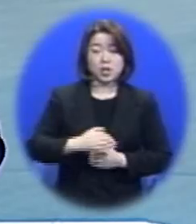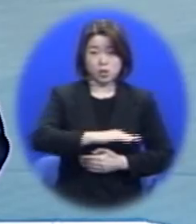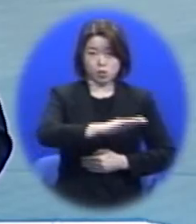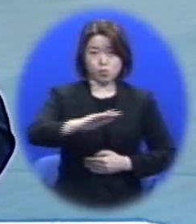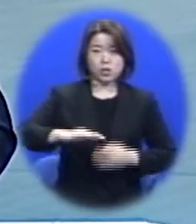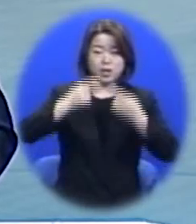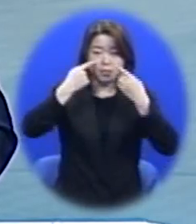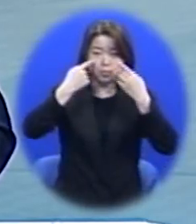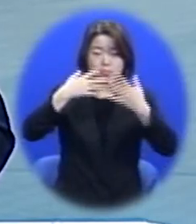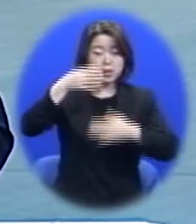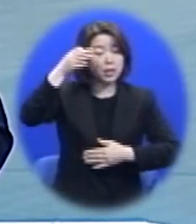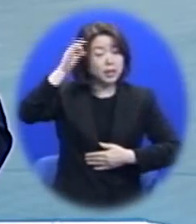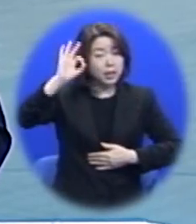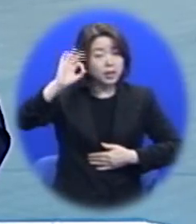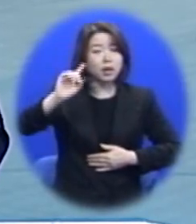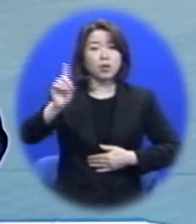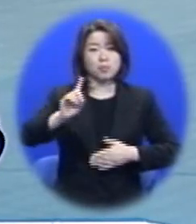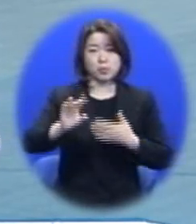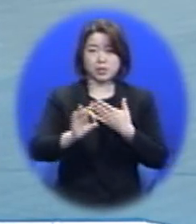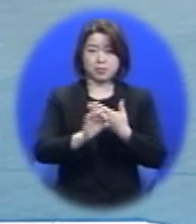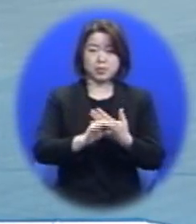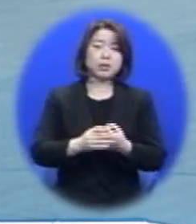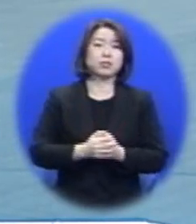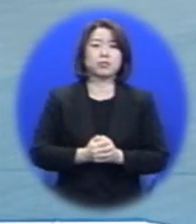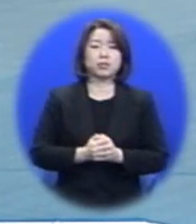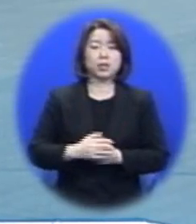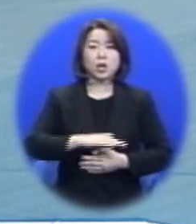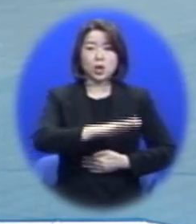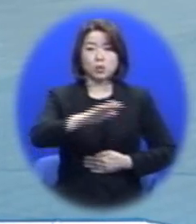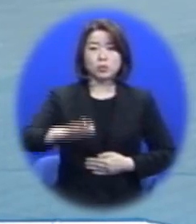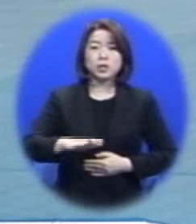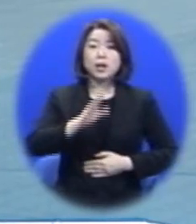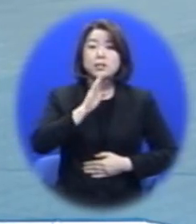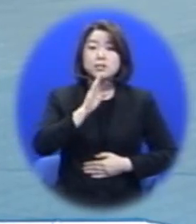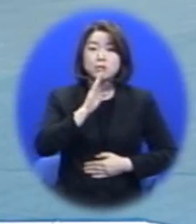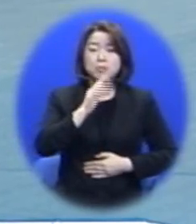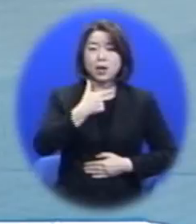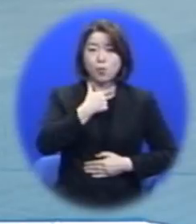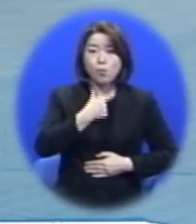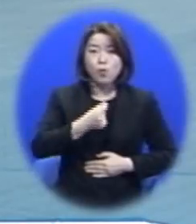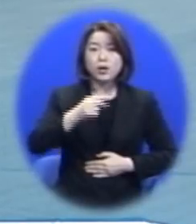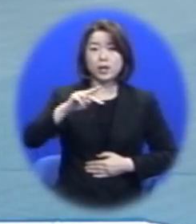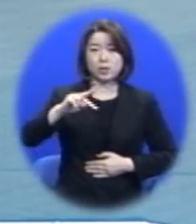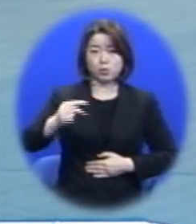우리가 분명하게 깨달아야 되는 것은 우리가 정말 원해도